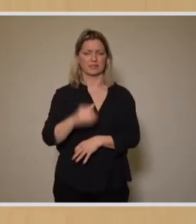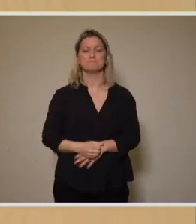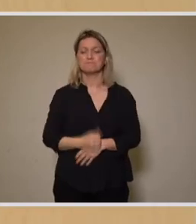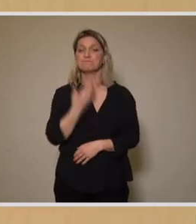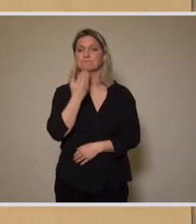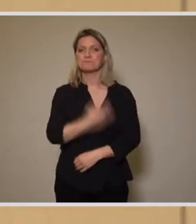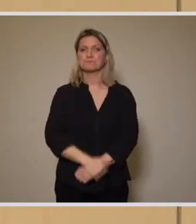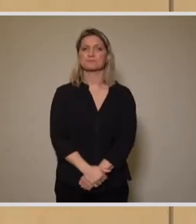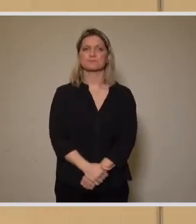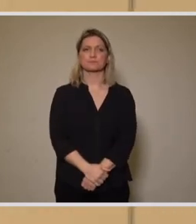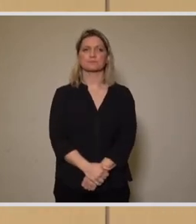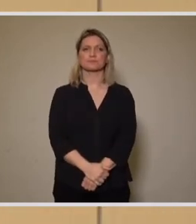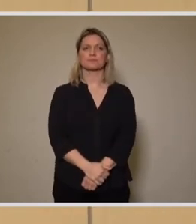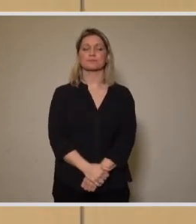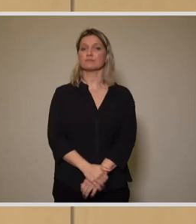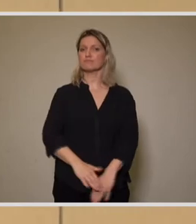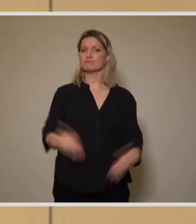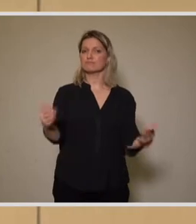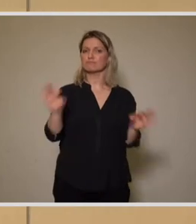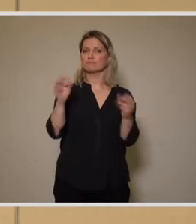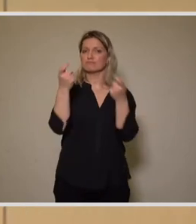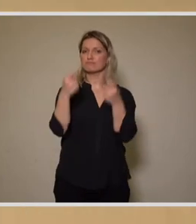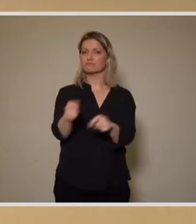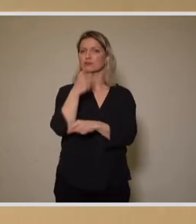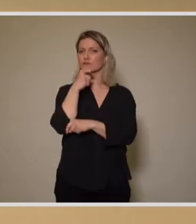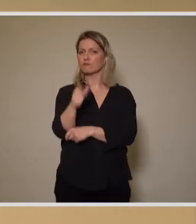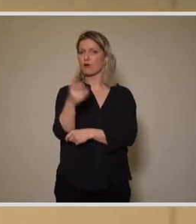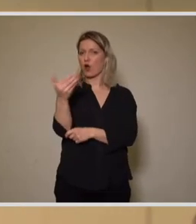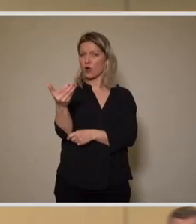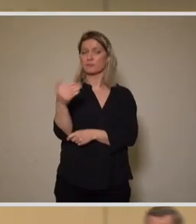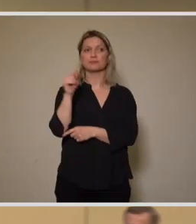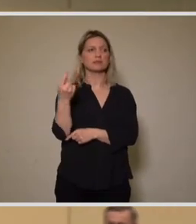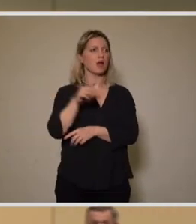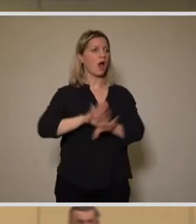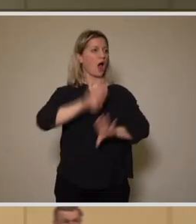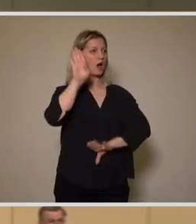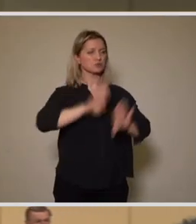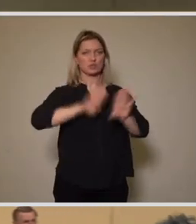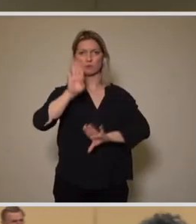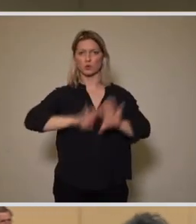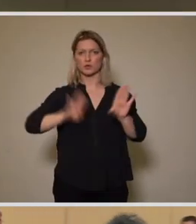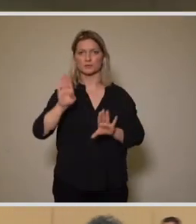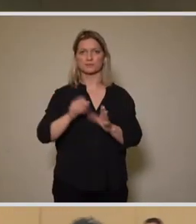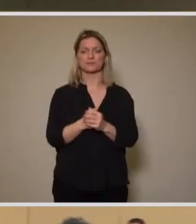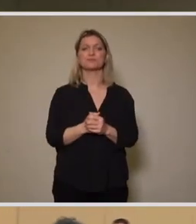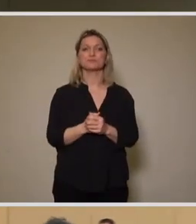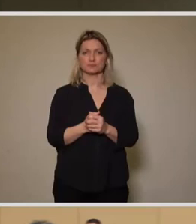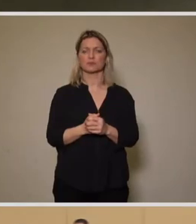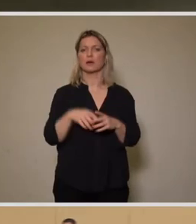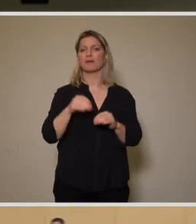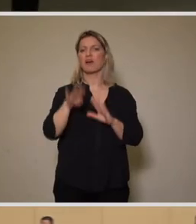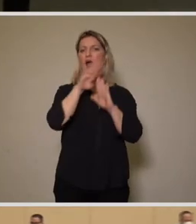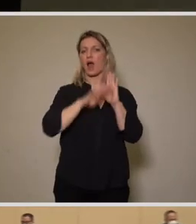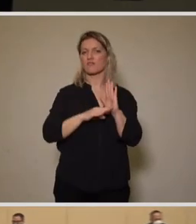Vielen Dank für das Schlusswort. Wir kommen dann zum Abstimmungsverfahren. Wir stimmen in der Reihenfolge